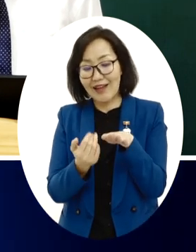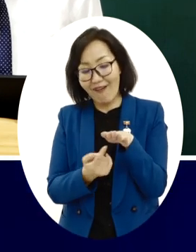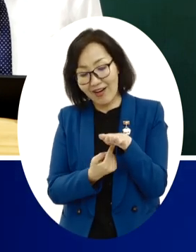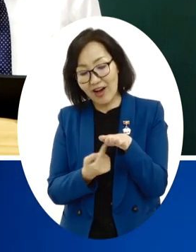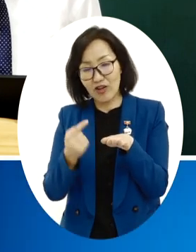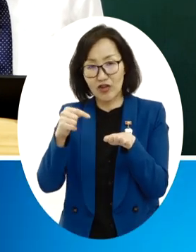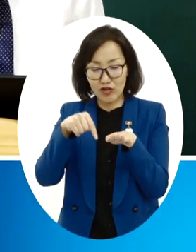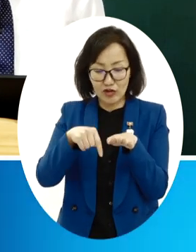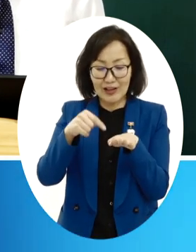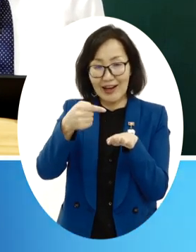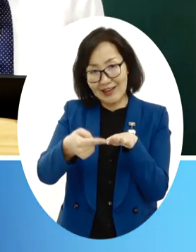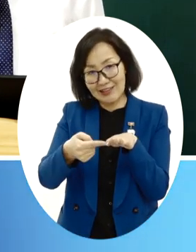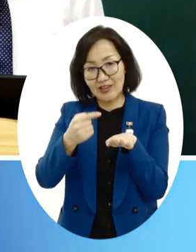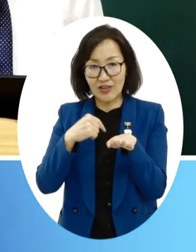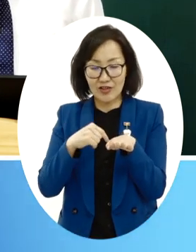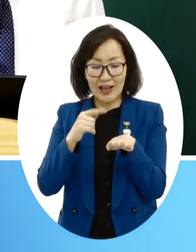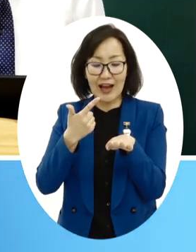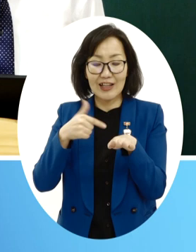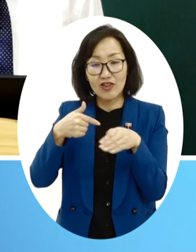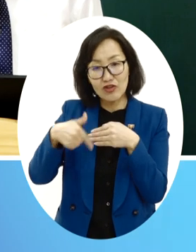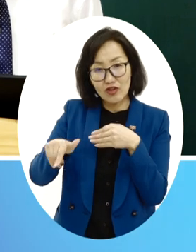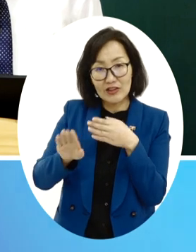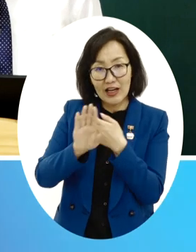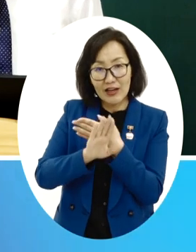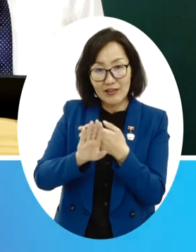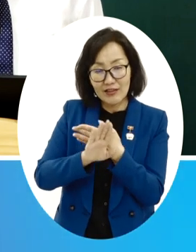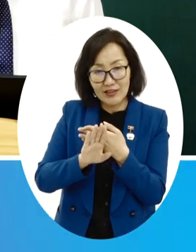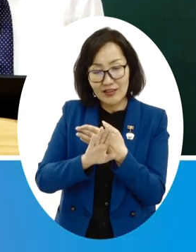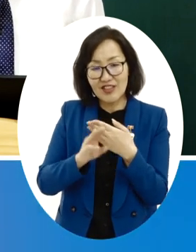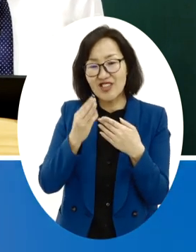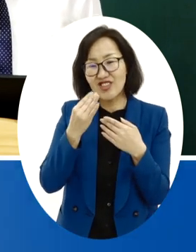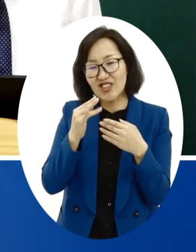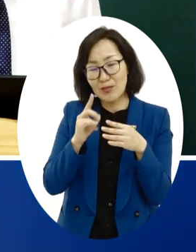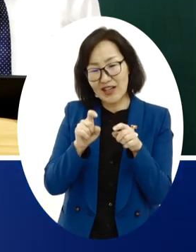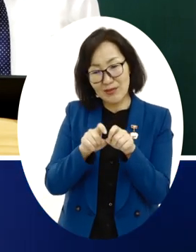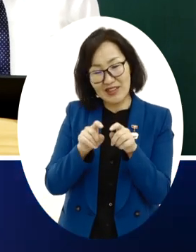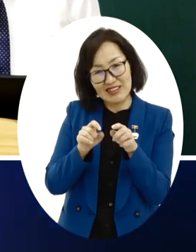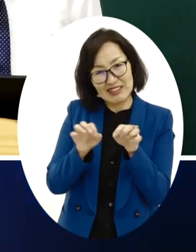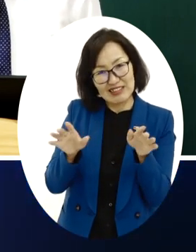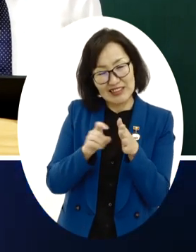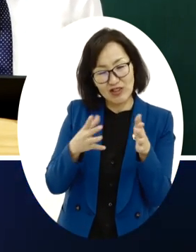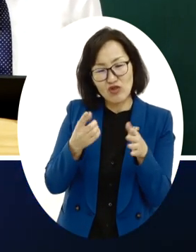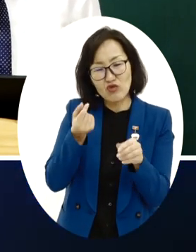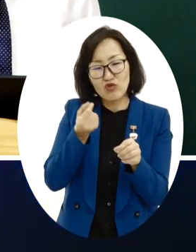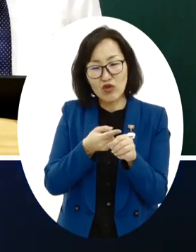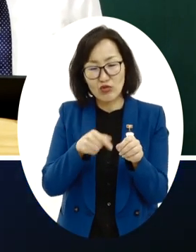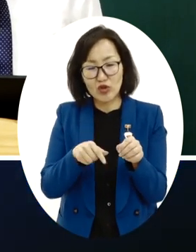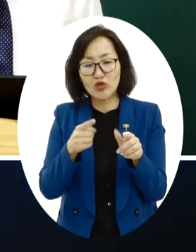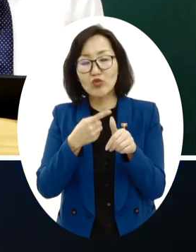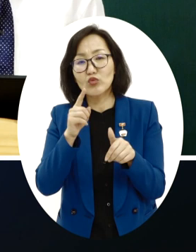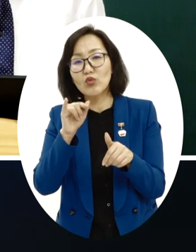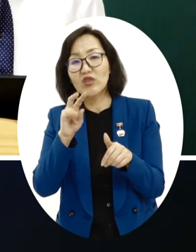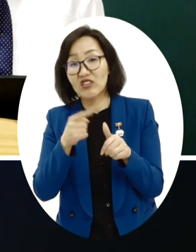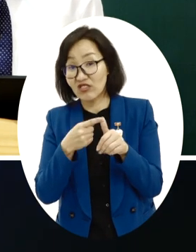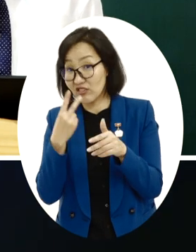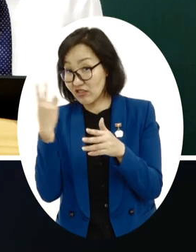тахван гадна дотор хажуу үсгийг гадны нөлөөллөөс хамгаалах, хэшигдлийн хэлбэрлтийг хязгаарлах зориулт бүхий хэсгийг зулаг